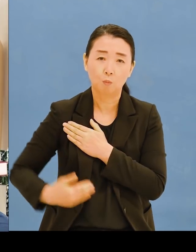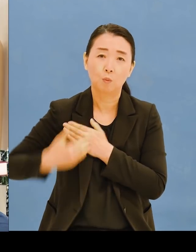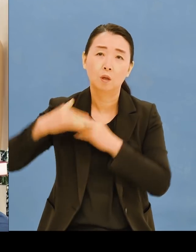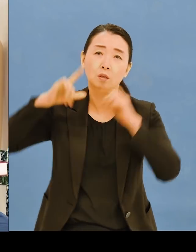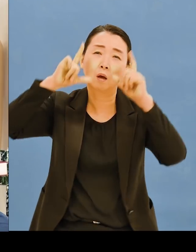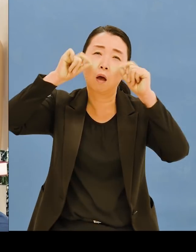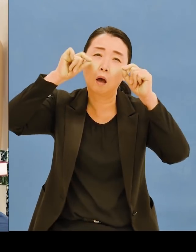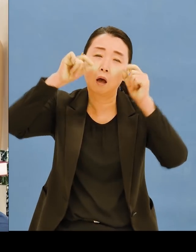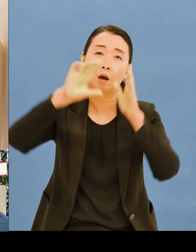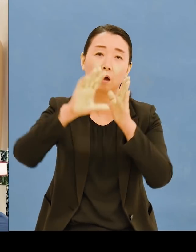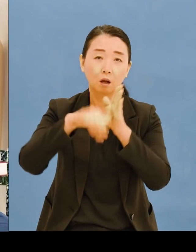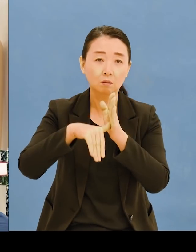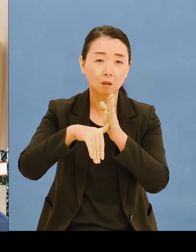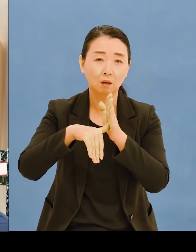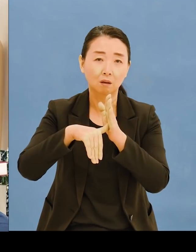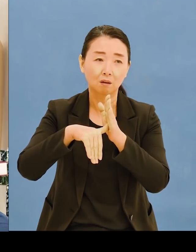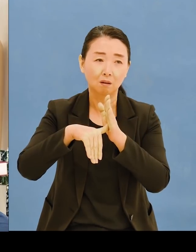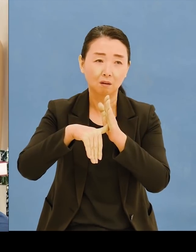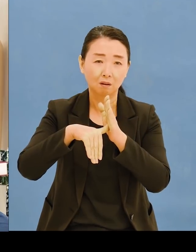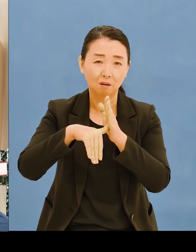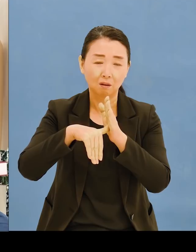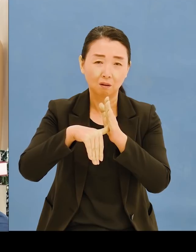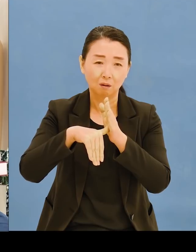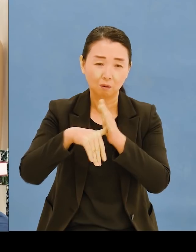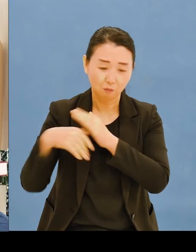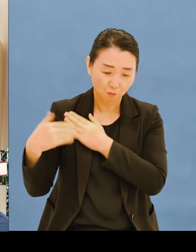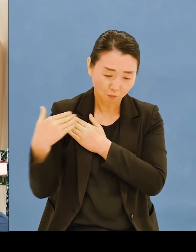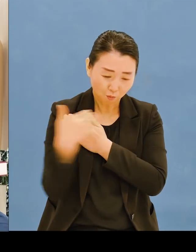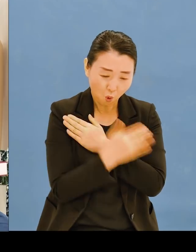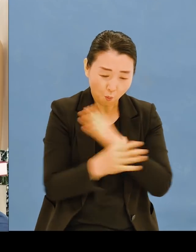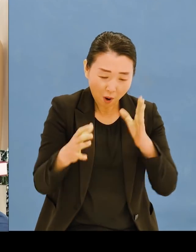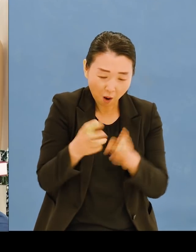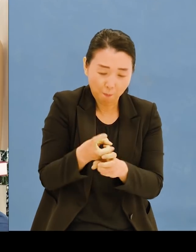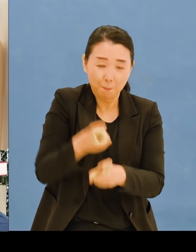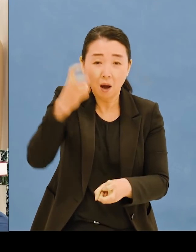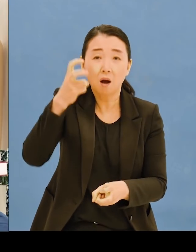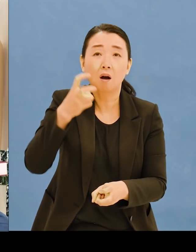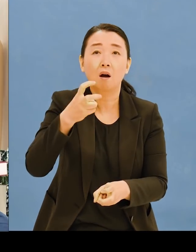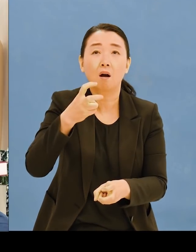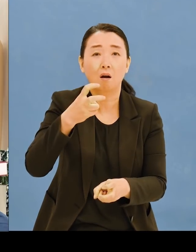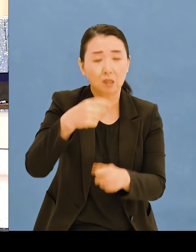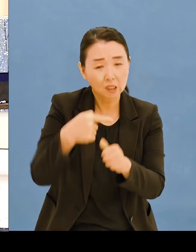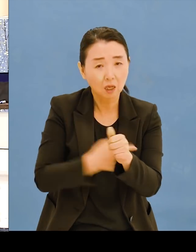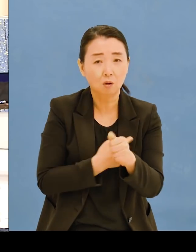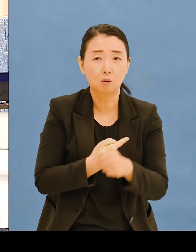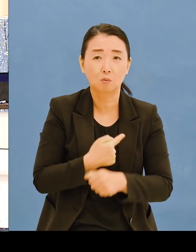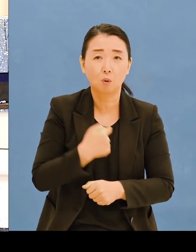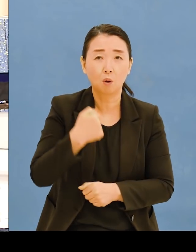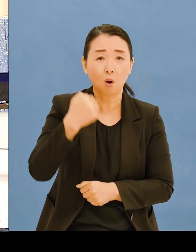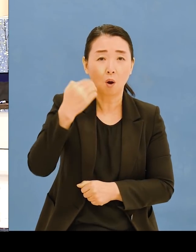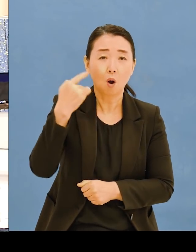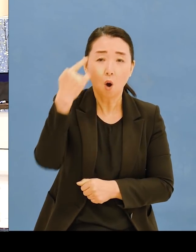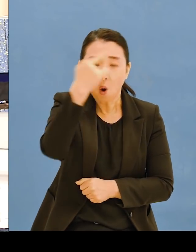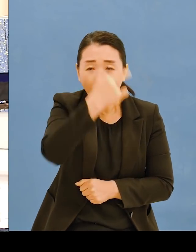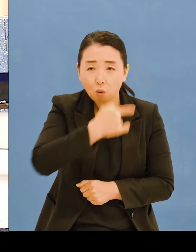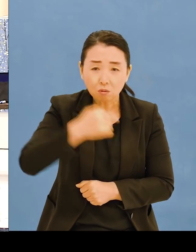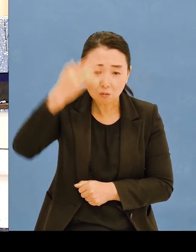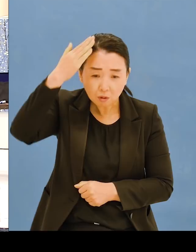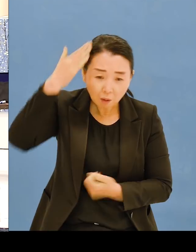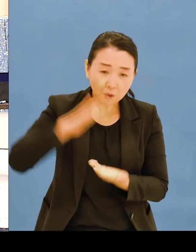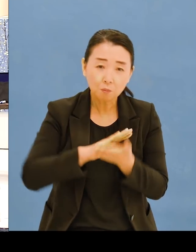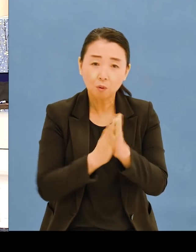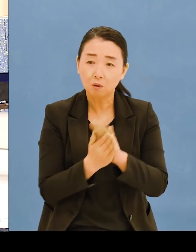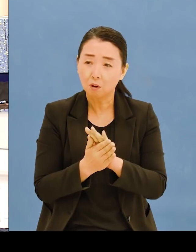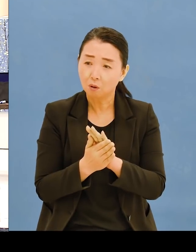신체적으로도 이제 잠을 못 자면 당연히 살도 빠지고 네. 얼굴도 좀 검해지고 그러잖아요. 네. 친구들이 이제 진아 무슨 일